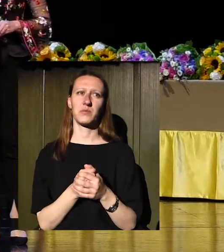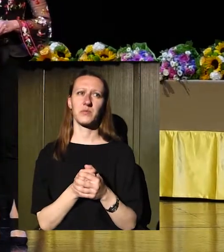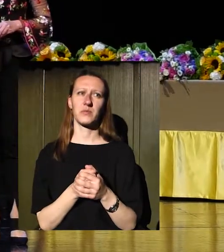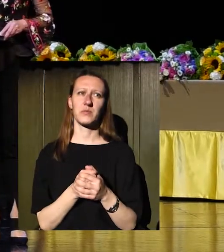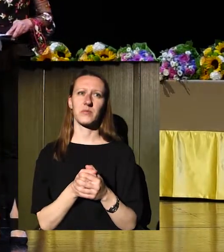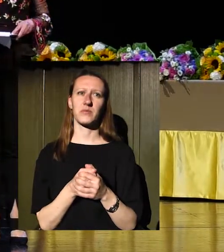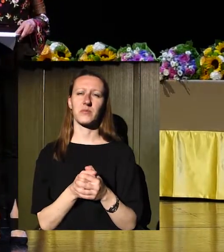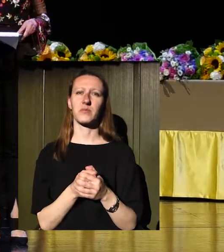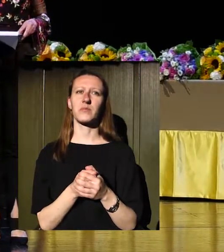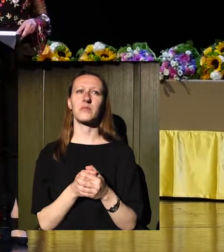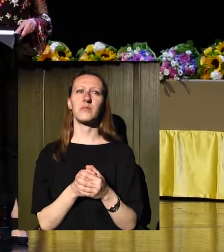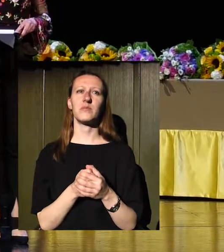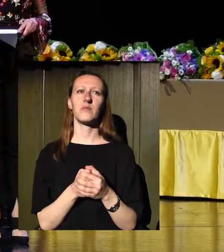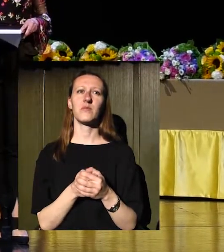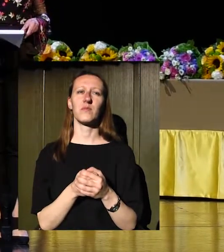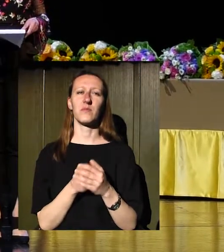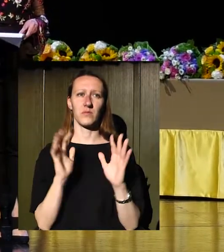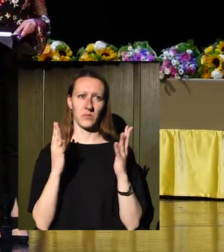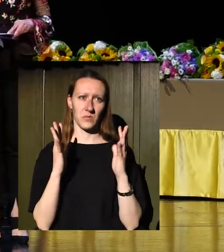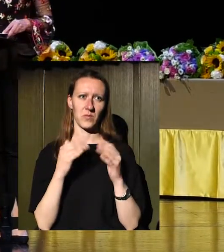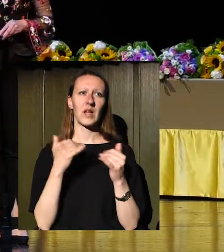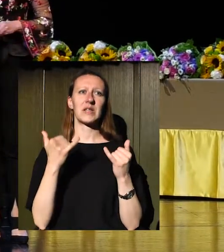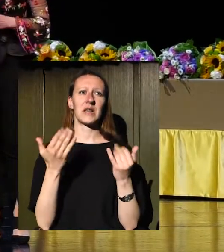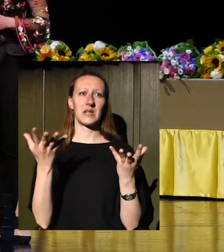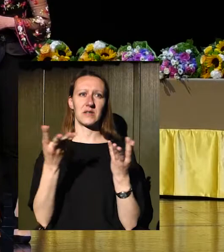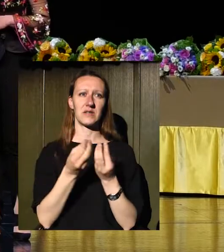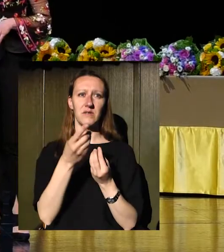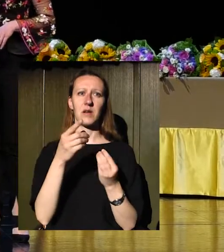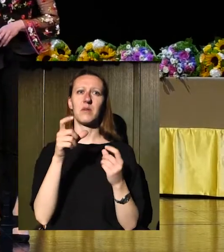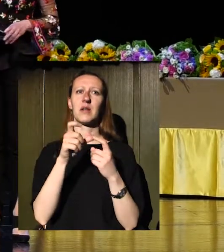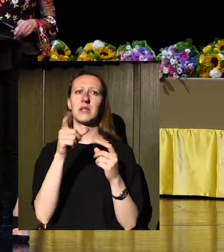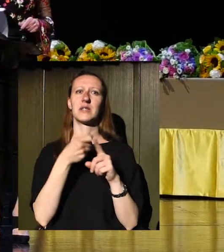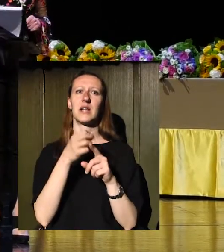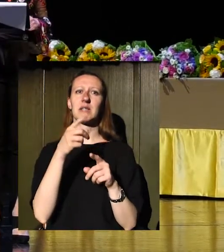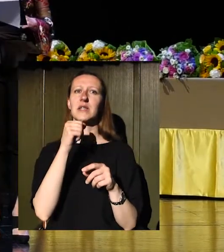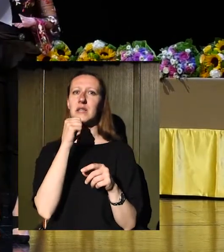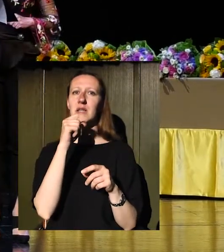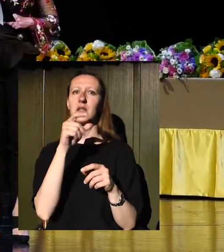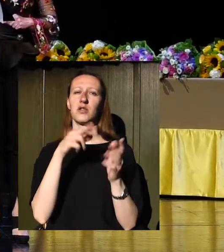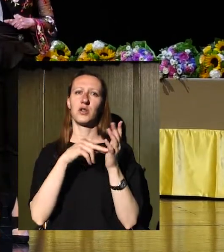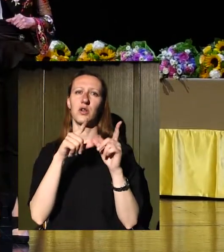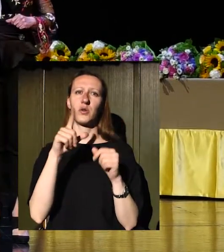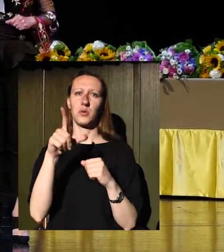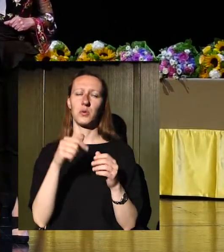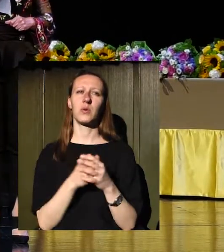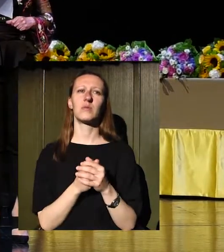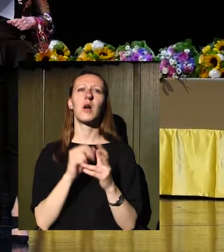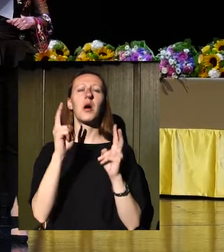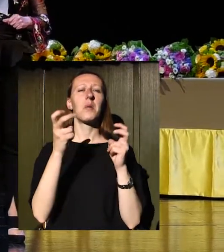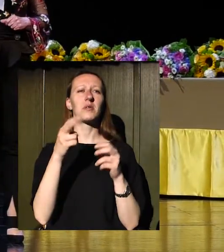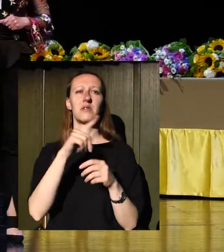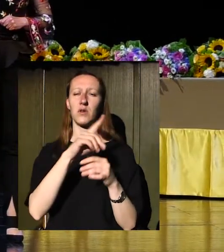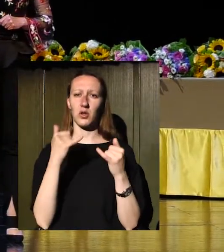cerimonia. A s vama su danas Šandor Slatski e Ana Černjul.